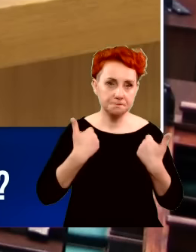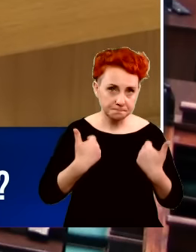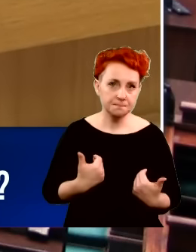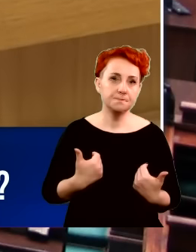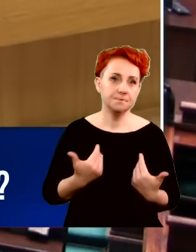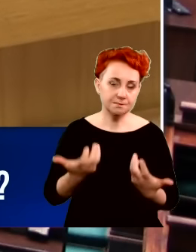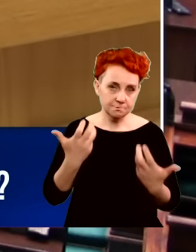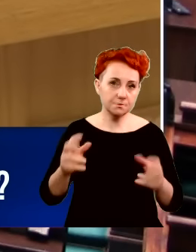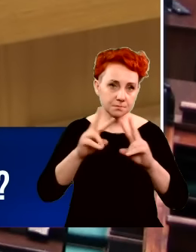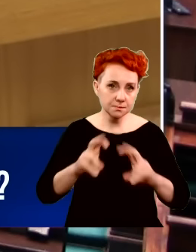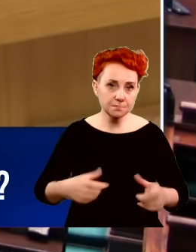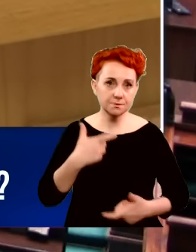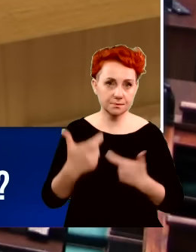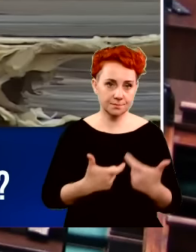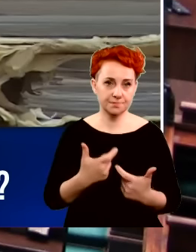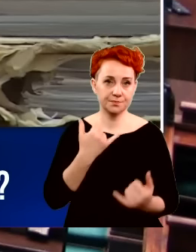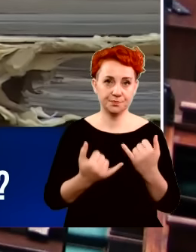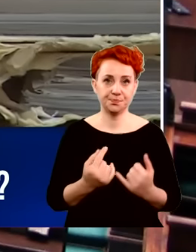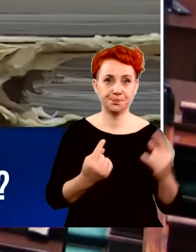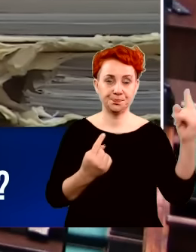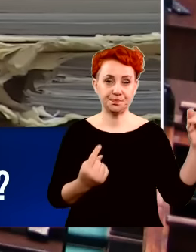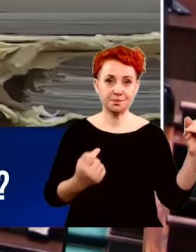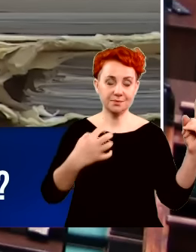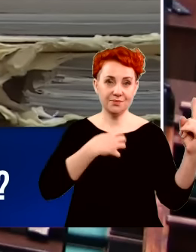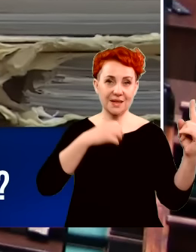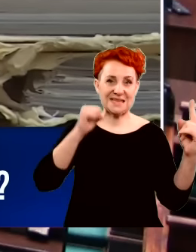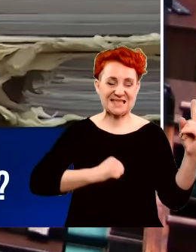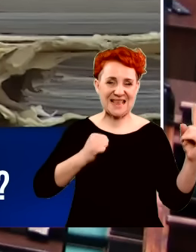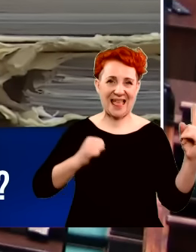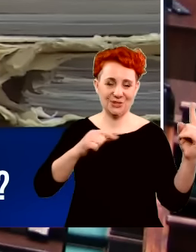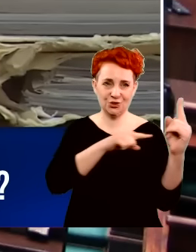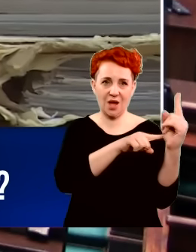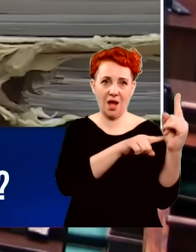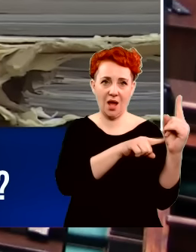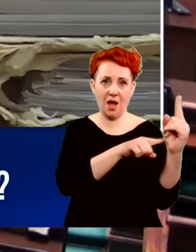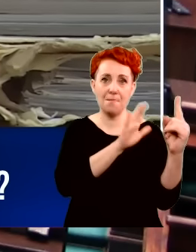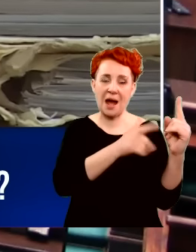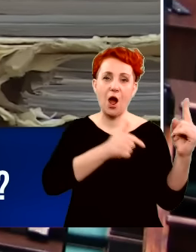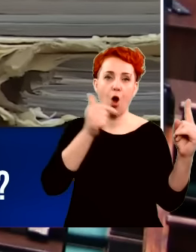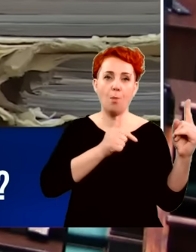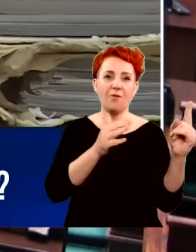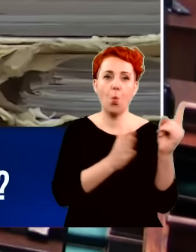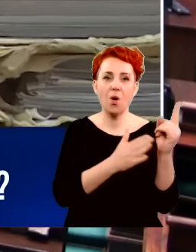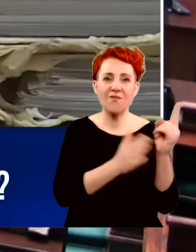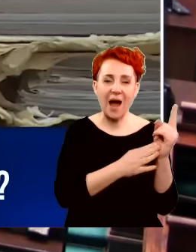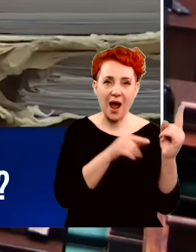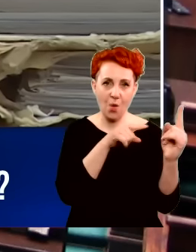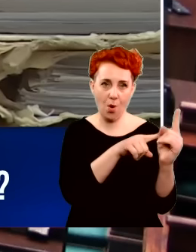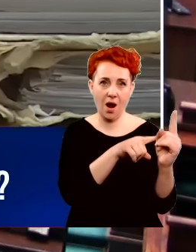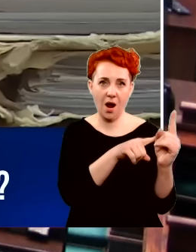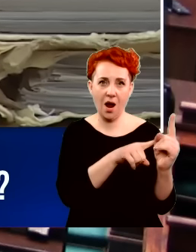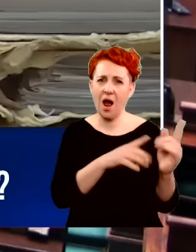badania gdy staje Przed sędzią który którego zobowiązuje uchwała która jest uchwałą